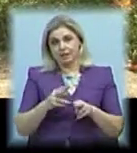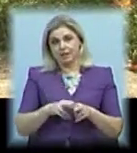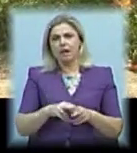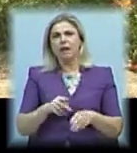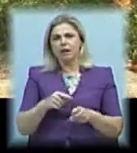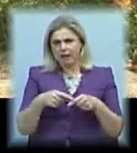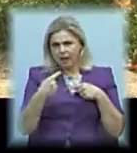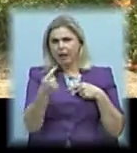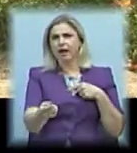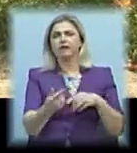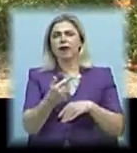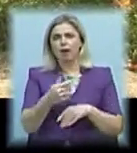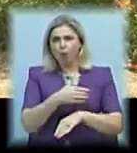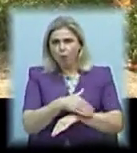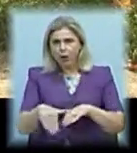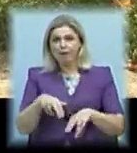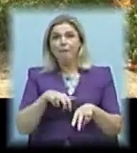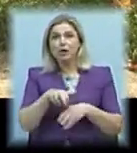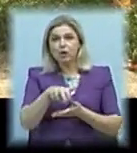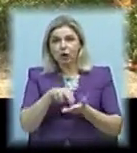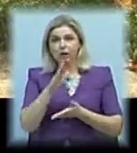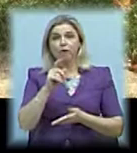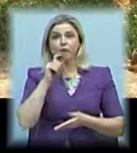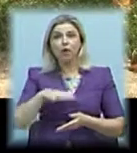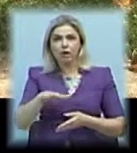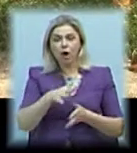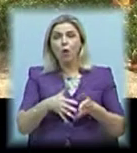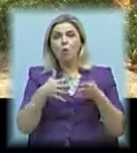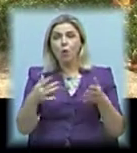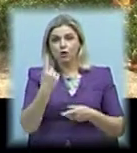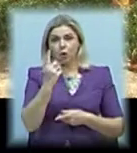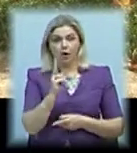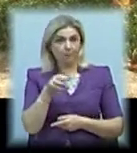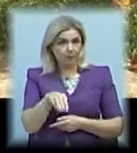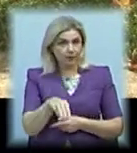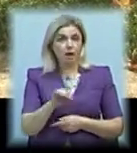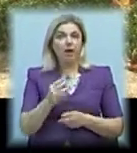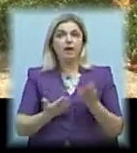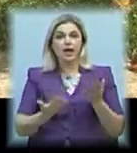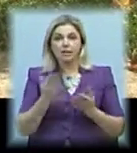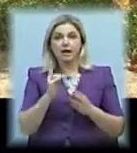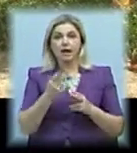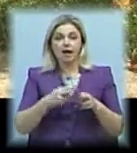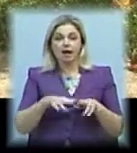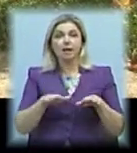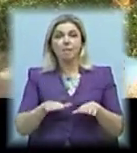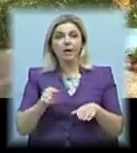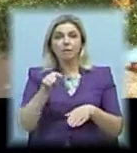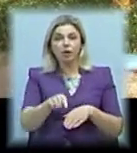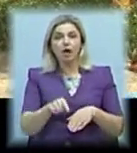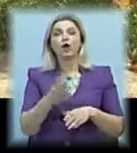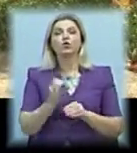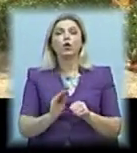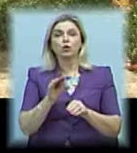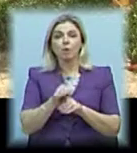найдовша пішохідна вулиця в Україні. Вона більш ніж кілометр. І тому, якщо до цієї зони додаться ще і